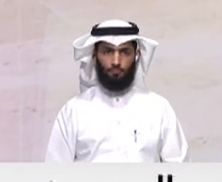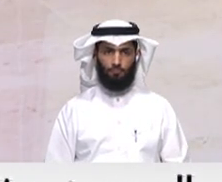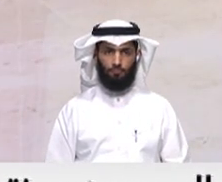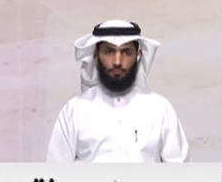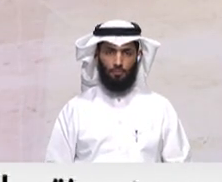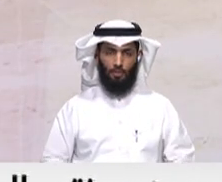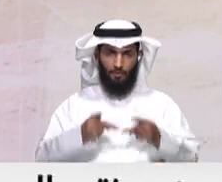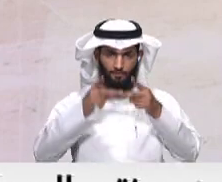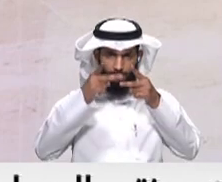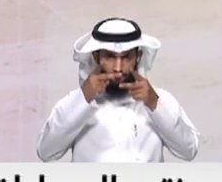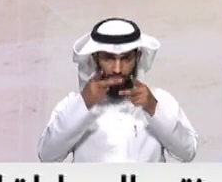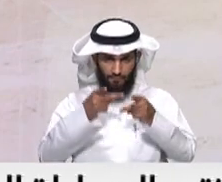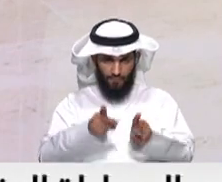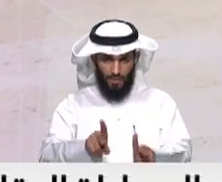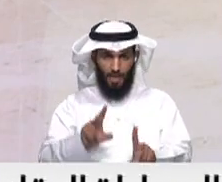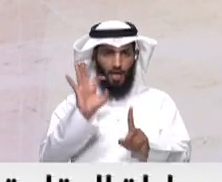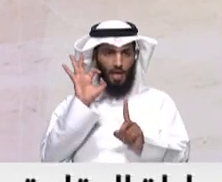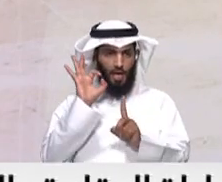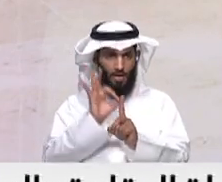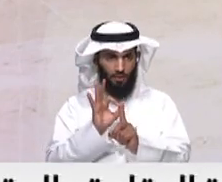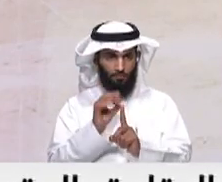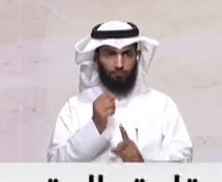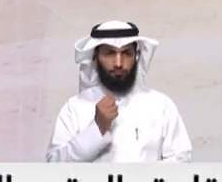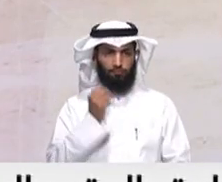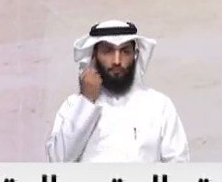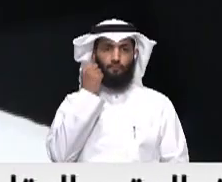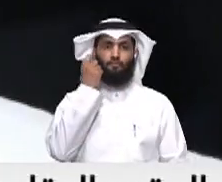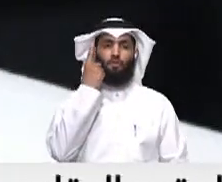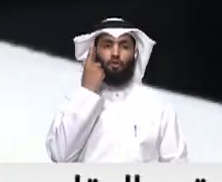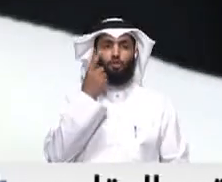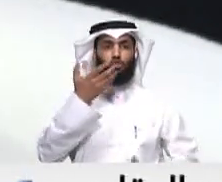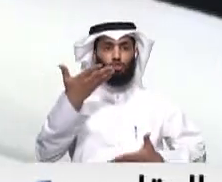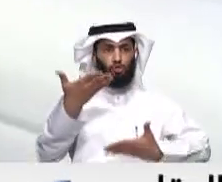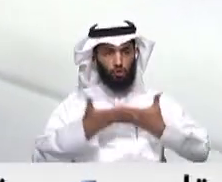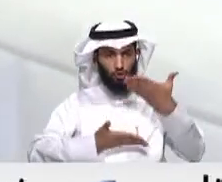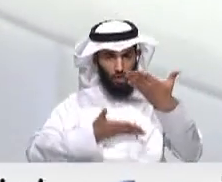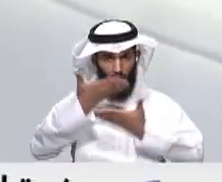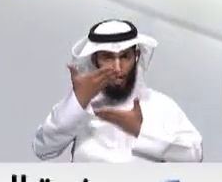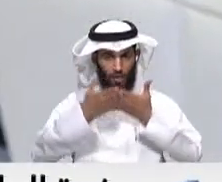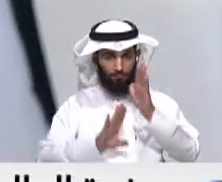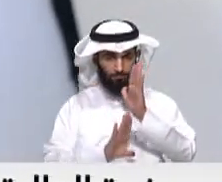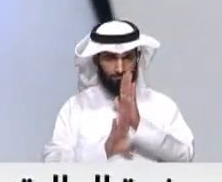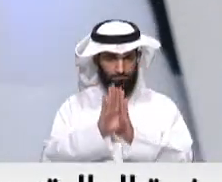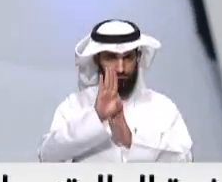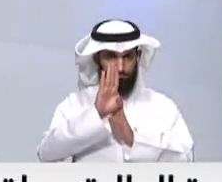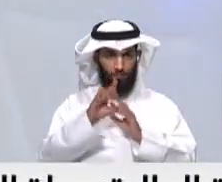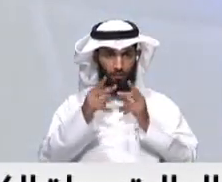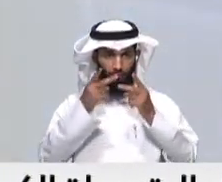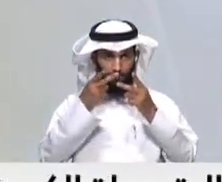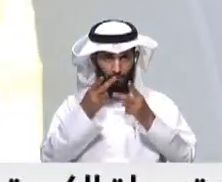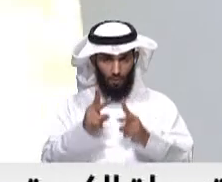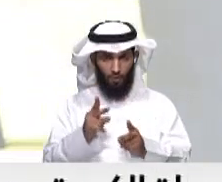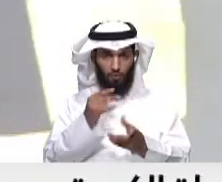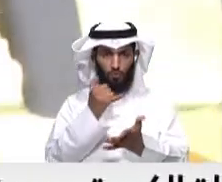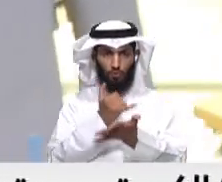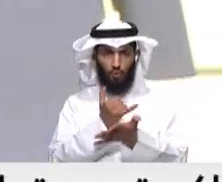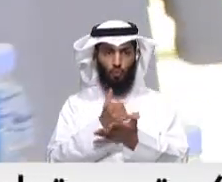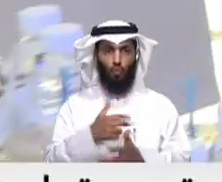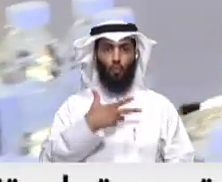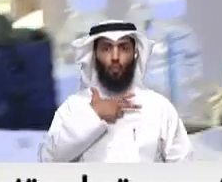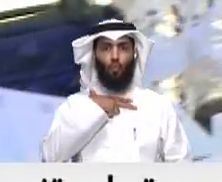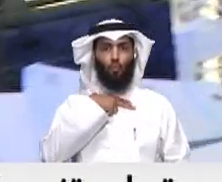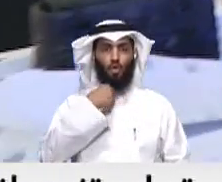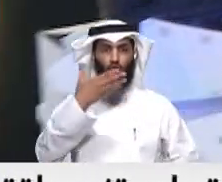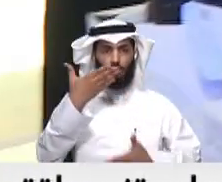مبادره تعزز الثقه وتدعم النجاح التجاري ومن اجل مجتمع واع ومسؤول تواصل وزاره